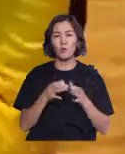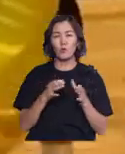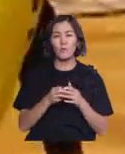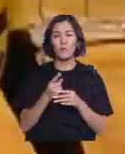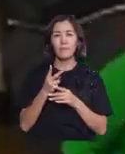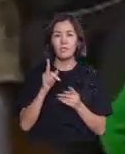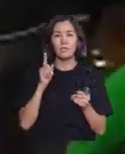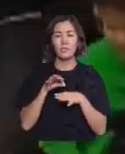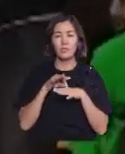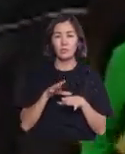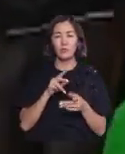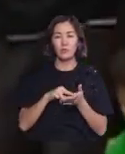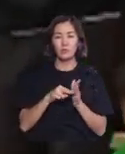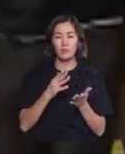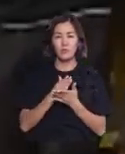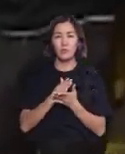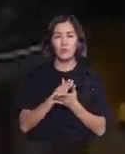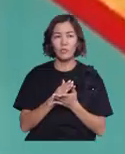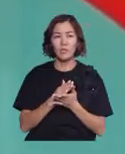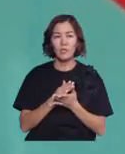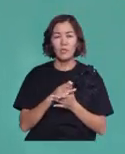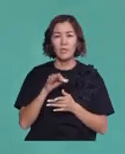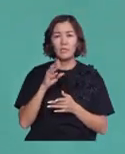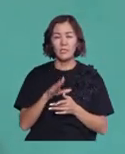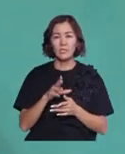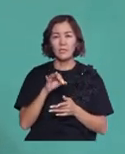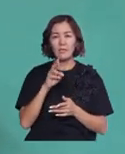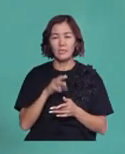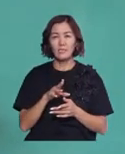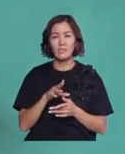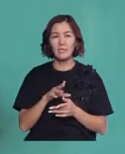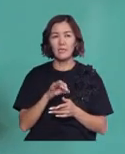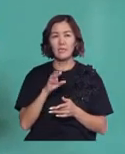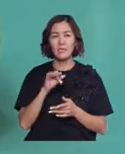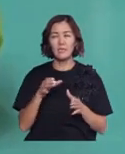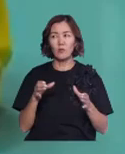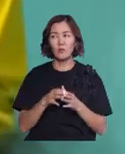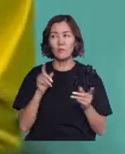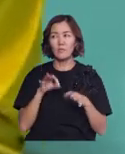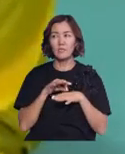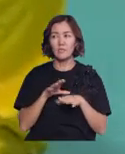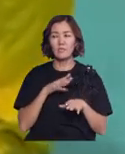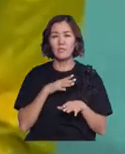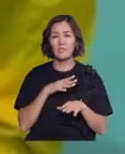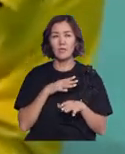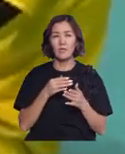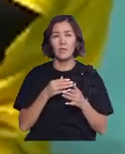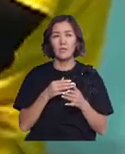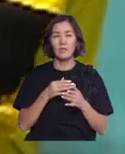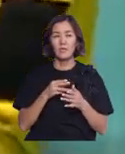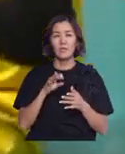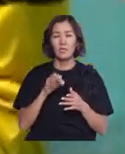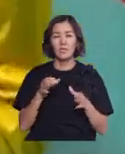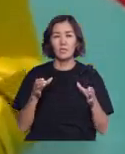бірнеше жолдасы кездесу өткізуді жоспарлап отыр. Атап айтқанда, Тәжікстан, Аргентина және Иран құрамаларымен жолықпақ. Жерлестеріміз осыған байланысты